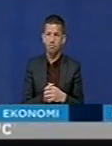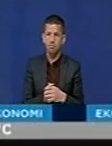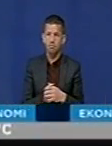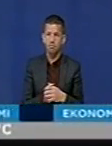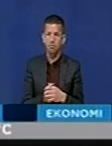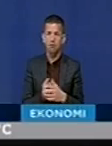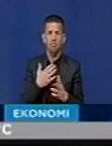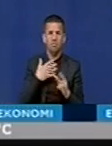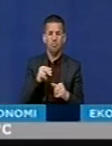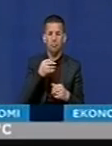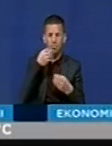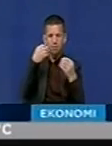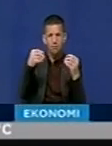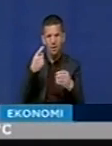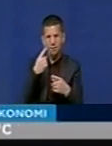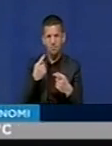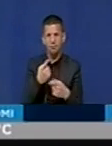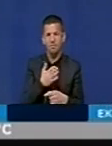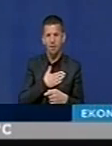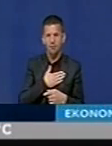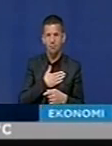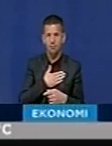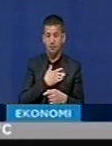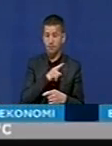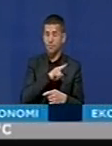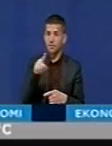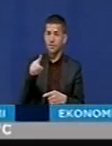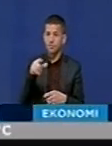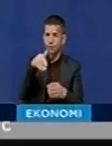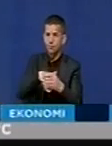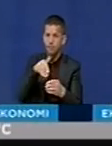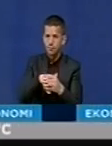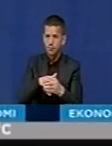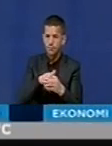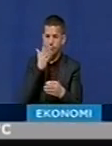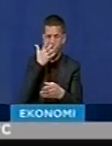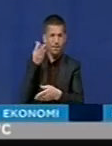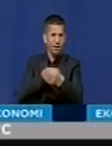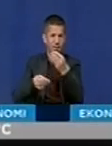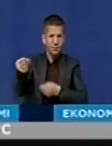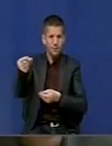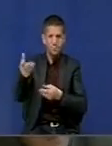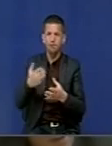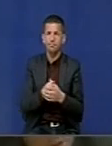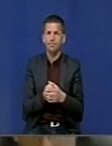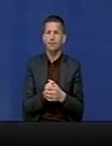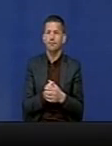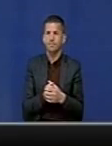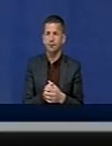më duhet me e shpjegue edhe njerë, deri në votimin e letërkëmbimit, ka